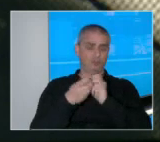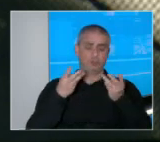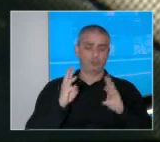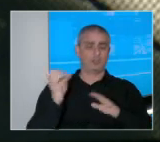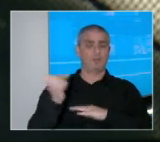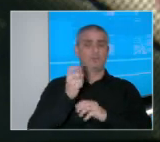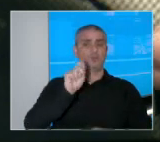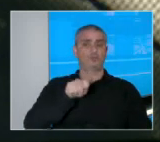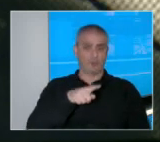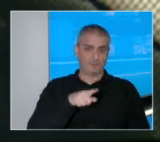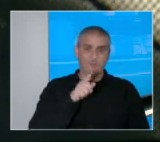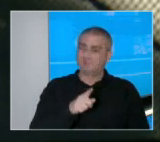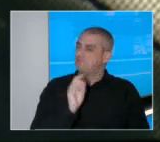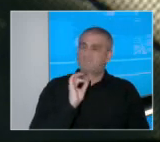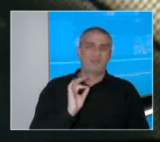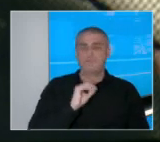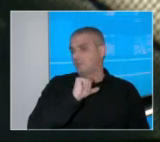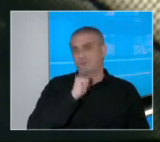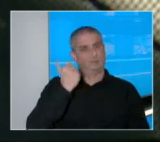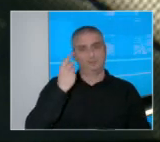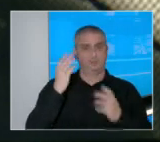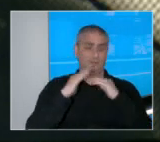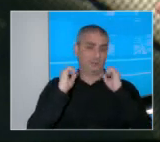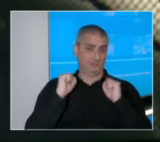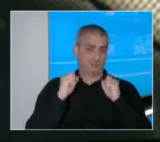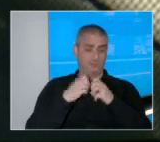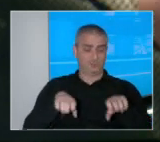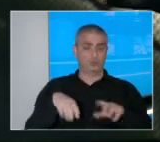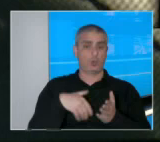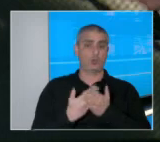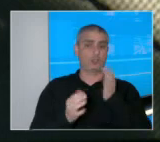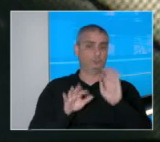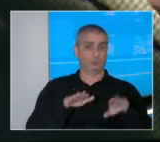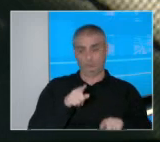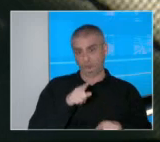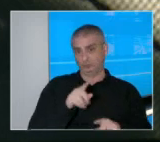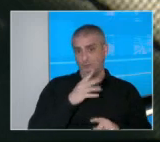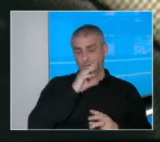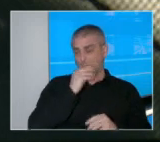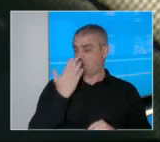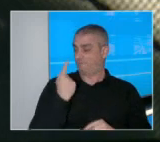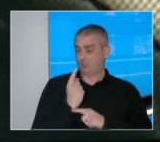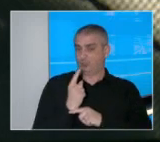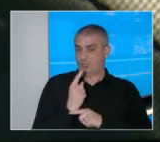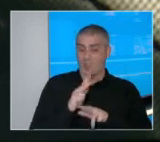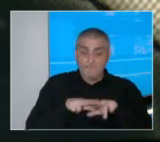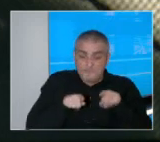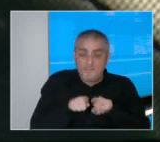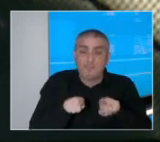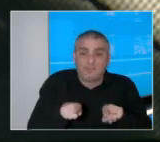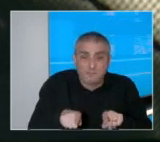שיטת מינוי השופטים, זה באמת האלף בית אבני הראשה, פיצול היועץ המשפטי לממשלה, שזה קשור למה שדיברנו לפני שנייה, המציאות